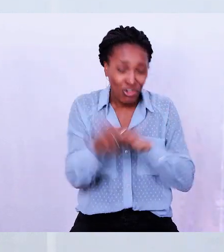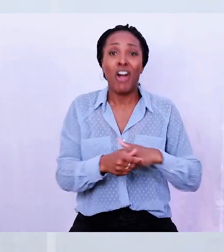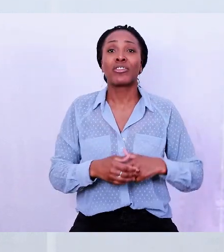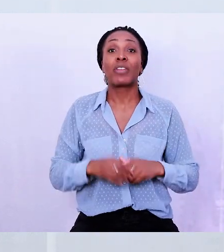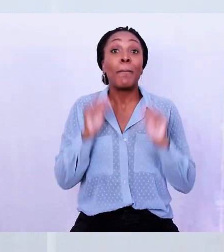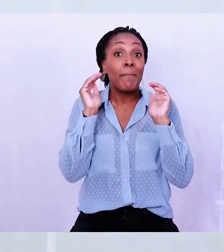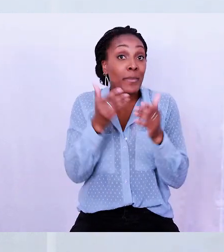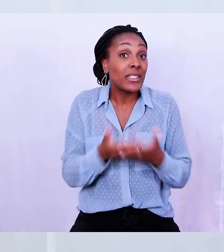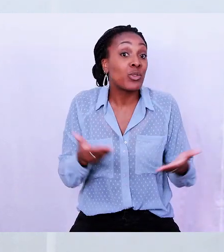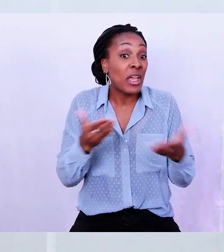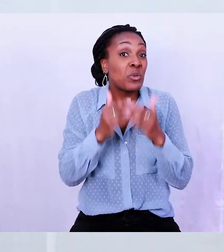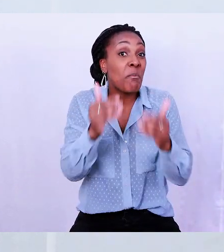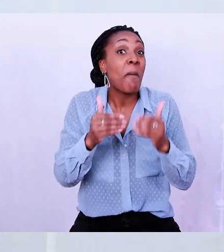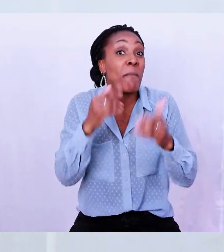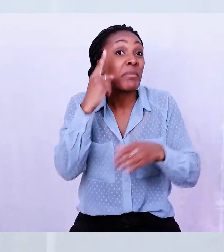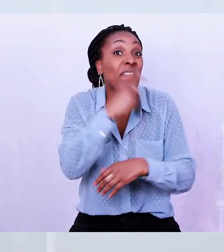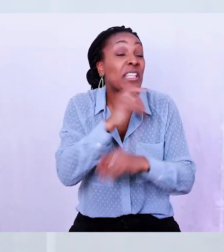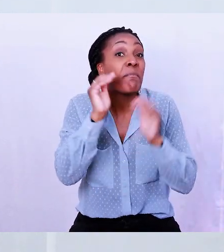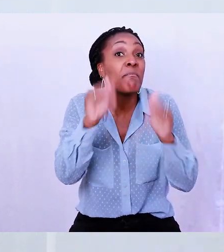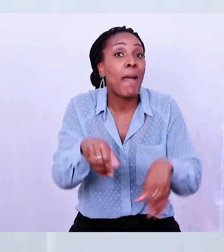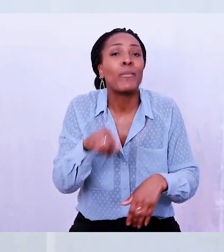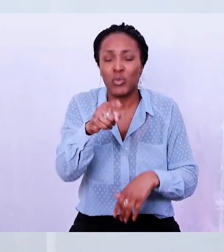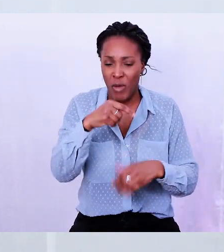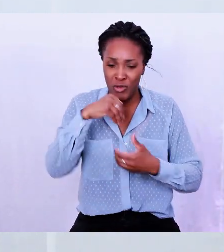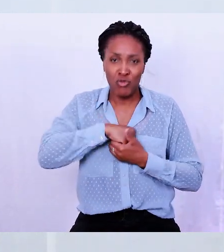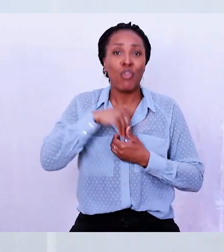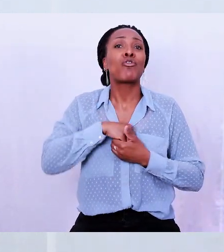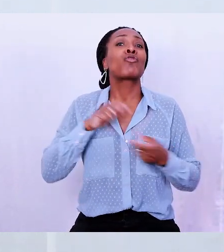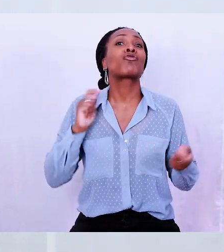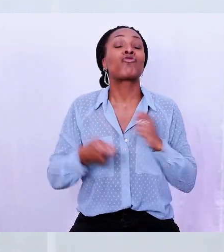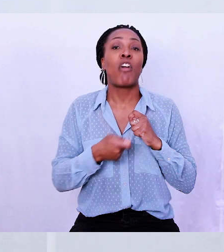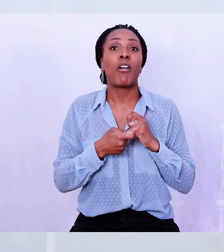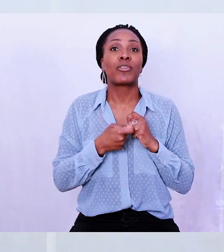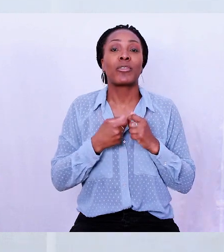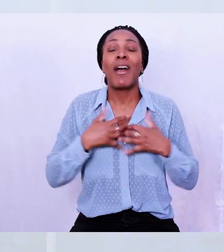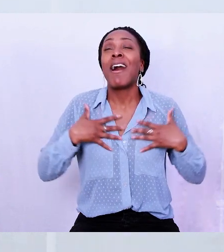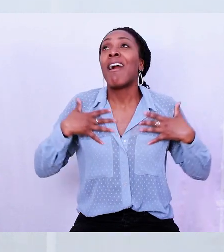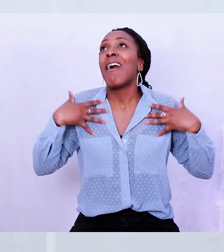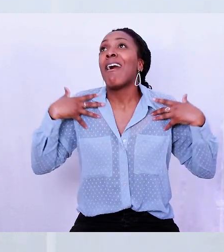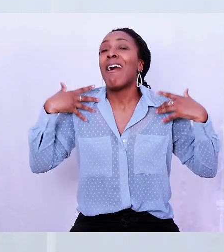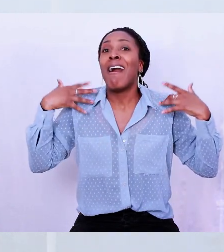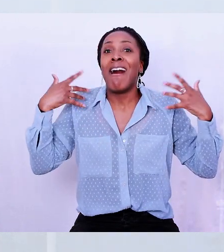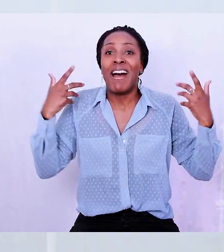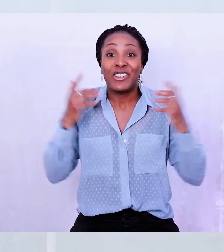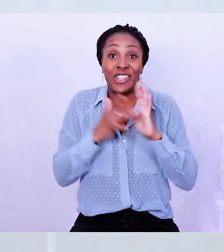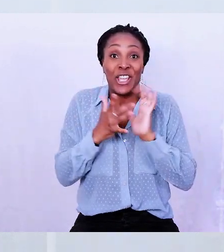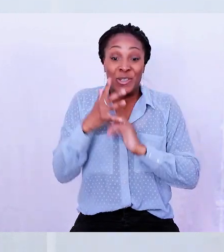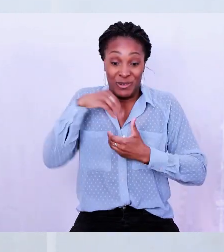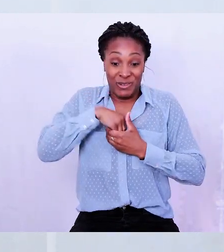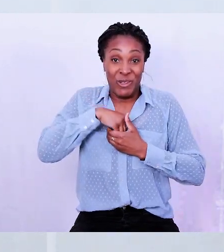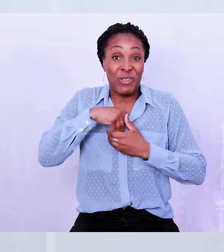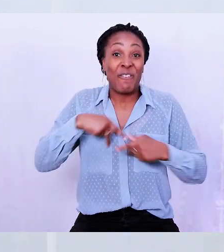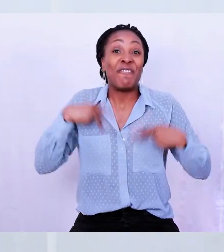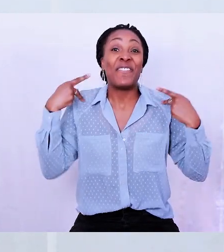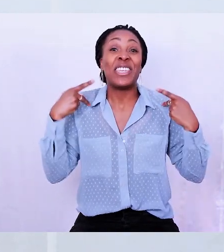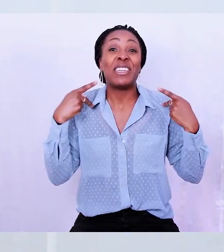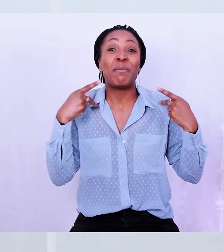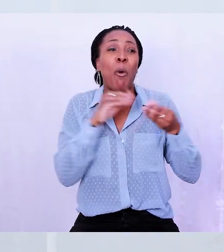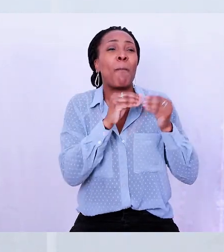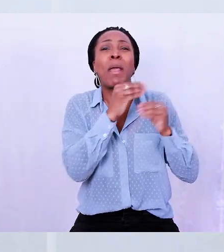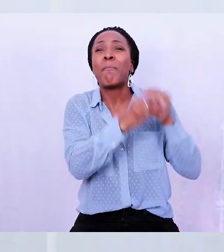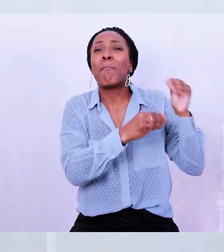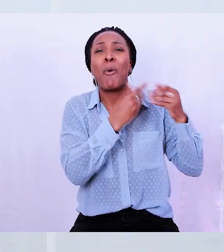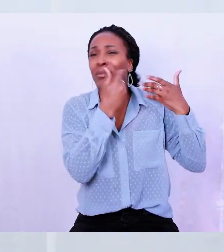même si la situation n'a pas changé, tu sauras que toi, il y a quelqu'un d'autre qui vit en toi, qui est plus grand que celui qui est dans le